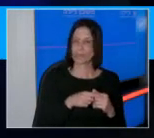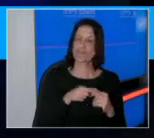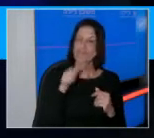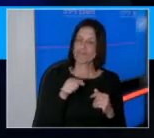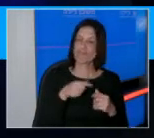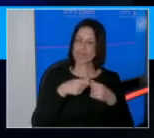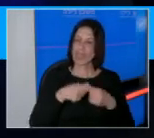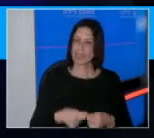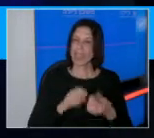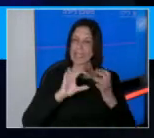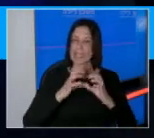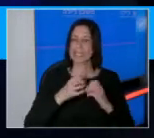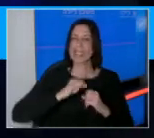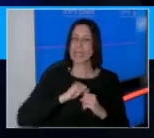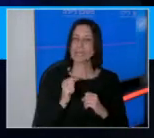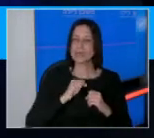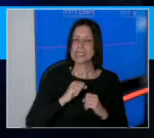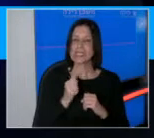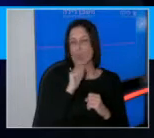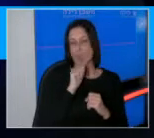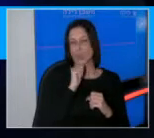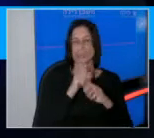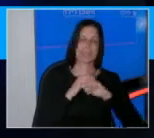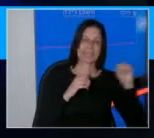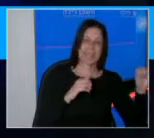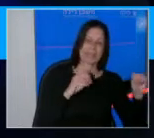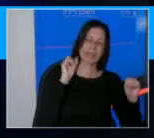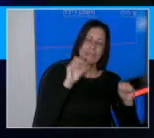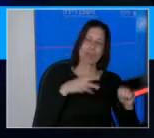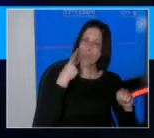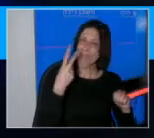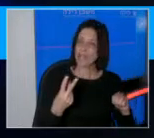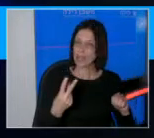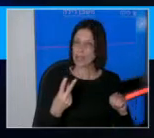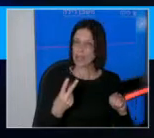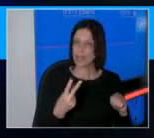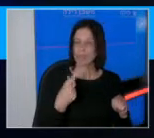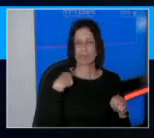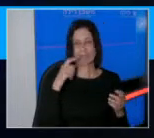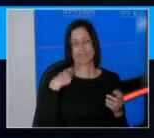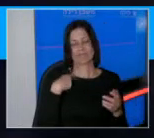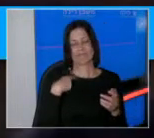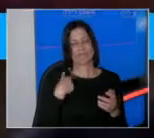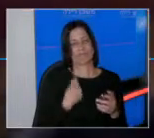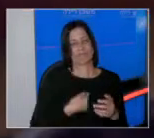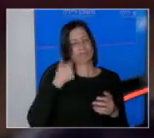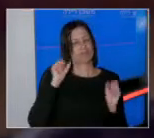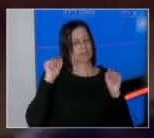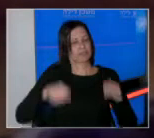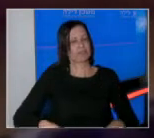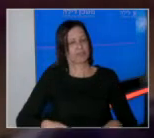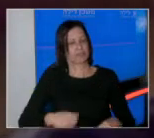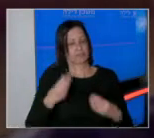שבו חברי קיבוץ לא רוצים שמזרחים יבואו לבקר, ותובעים בעלות על הנכס,